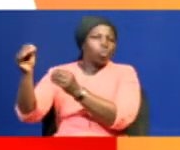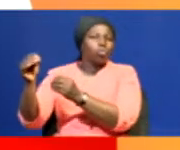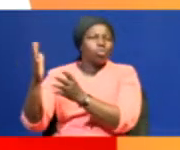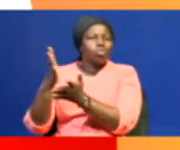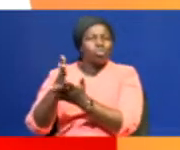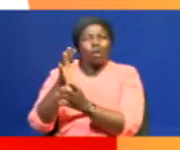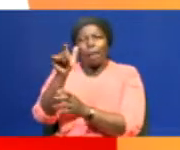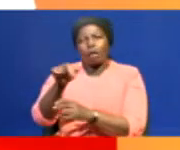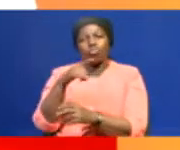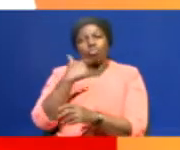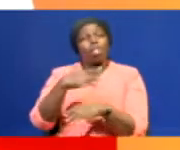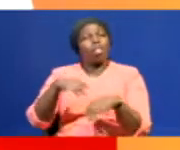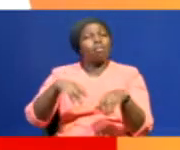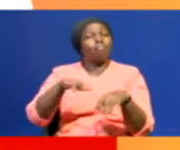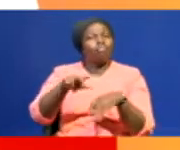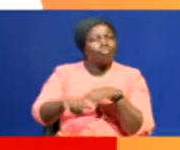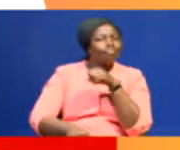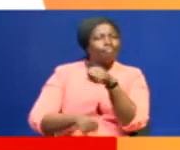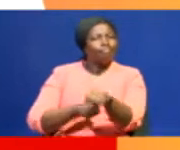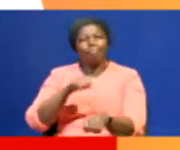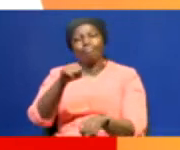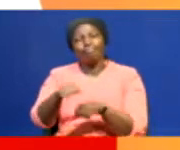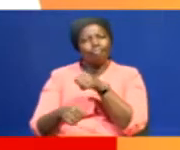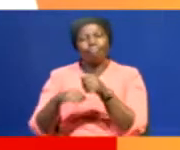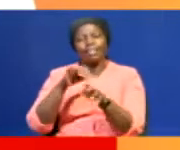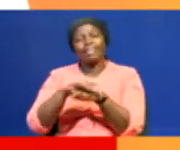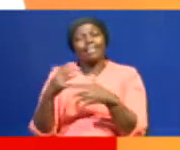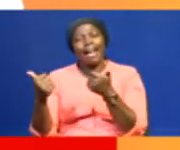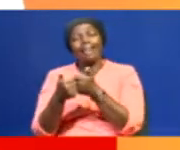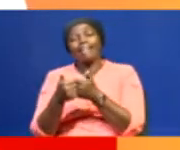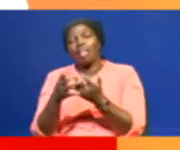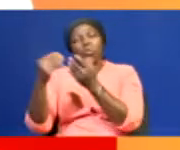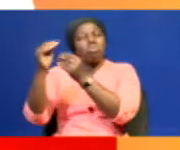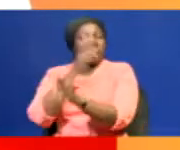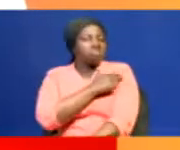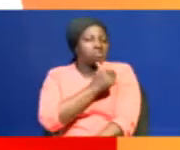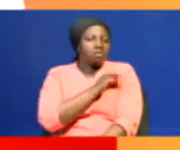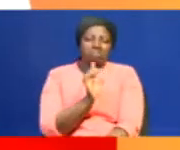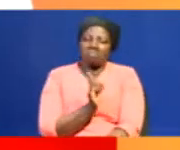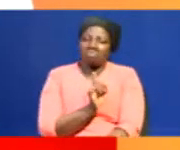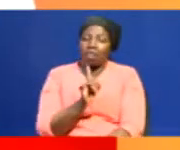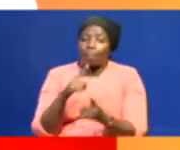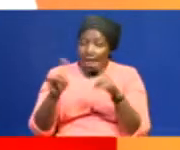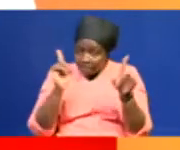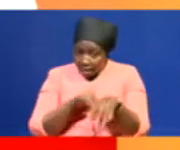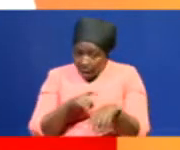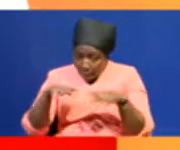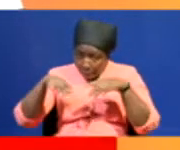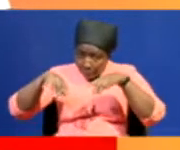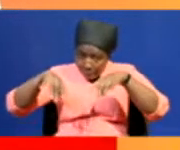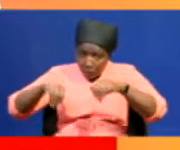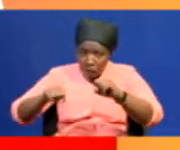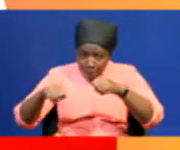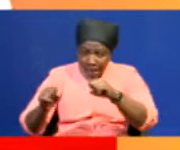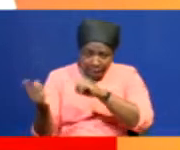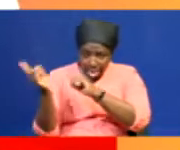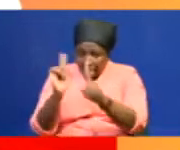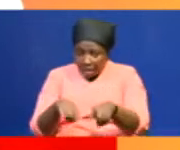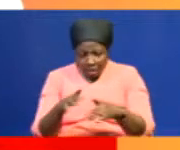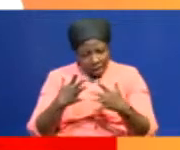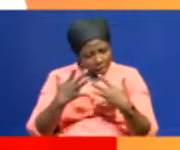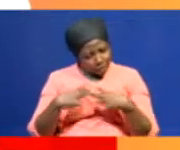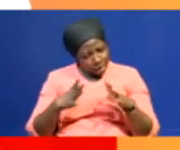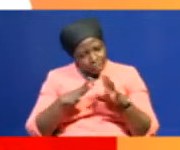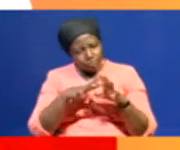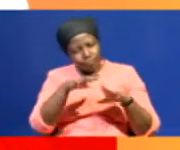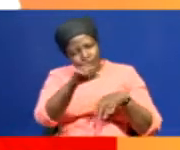unless amegongwa ama ni kitu mbaya sana. La tulipoingia biashara pikipiki zilipoingia watu walitoka kwa baisikeli wakaanza kununua